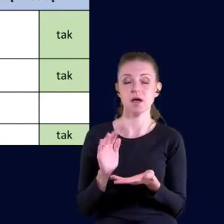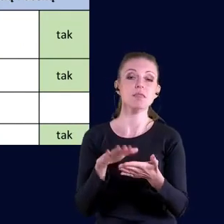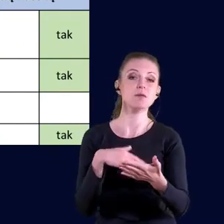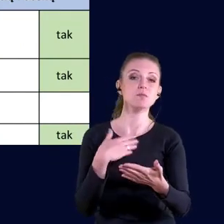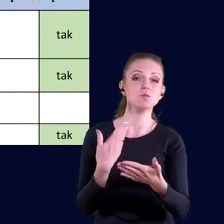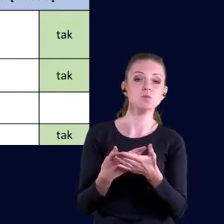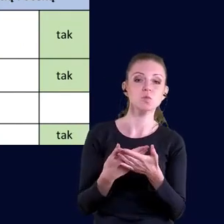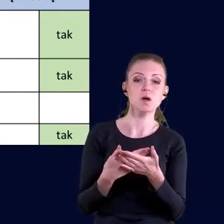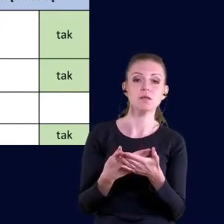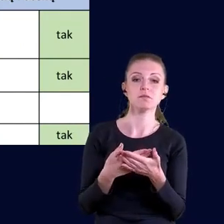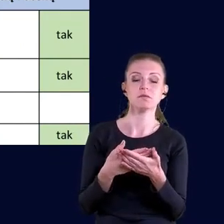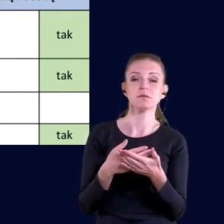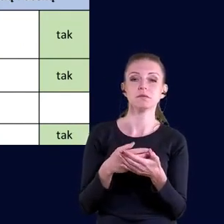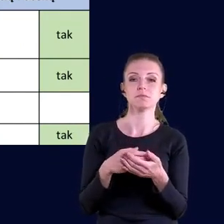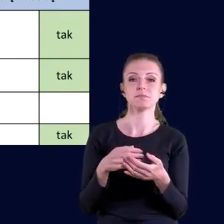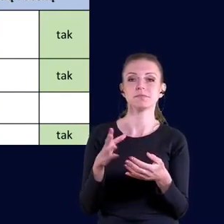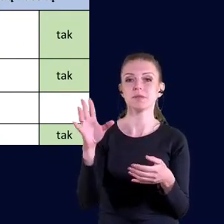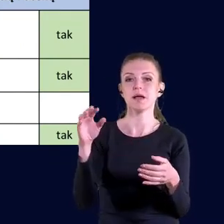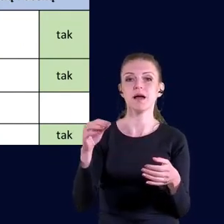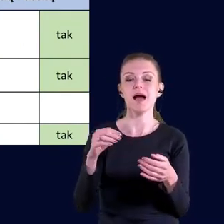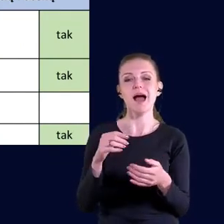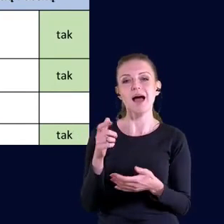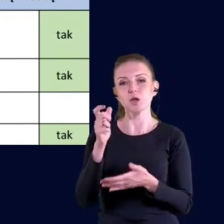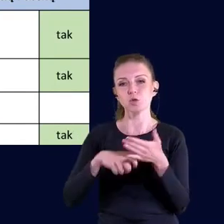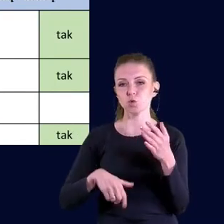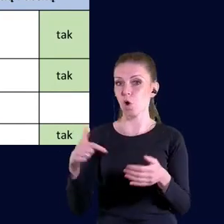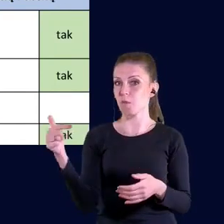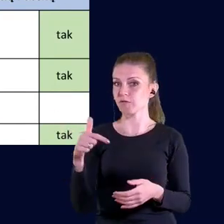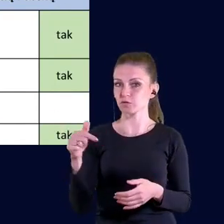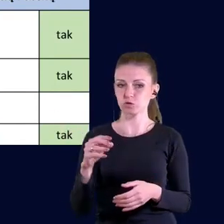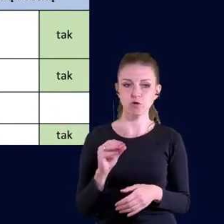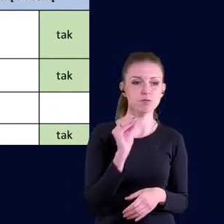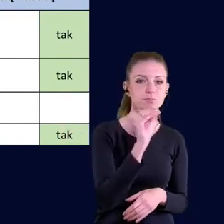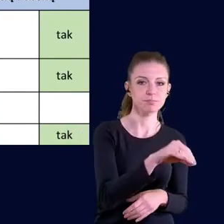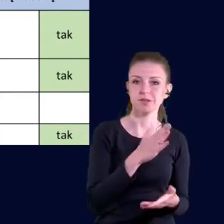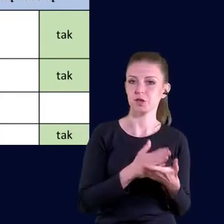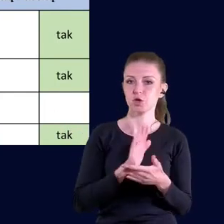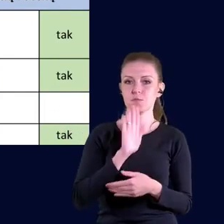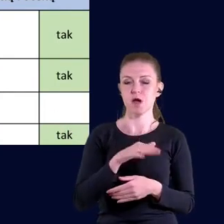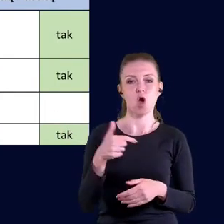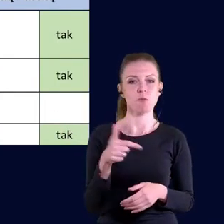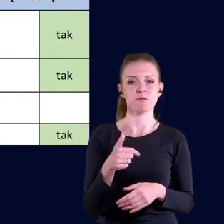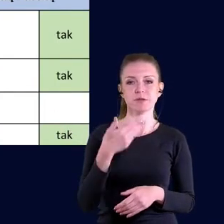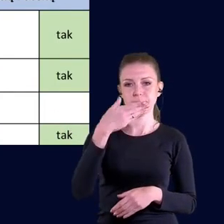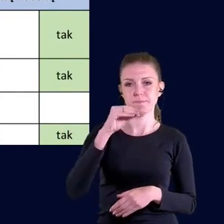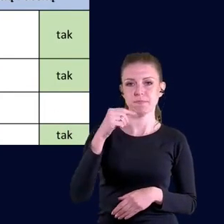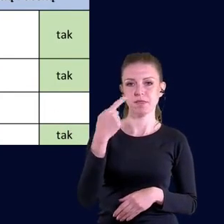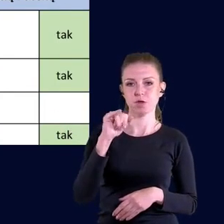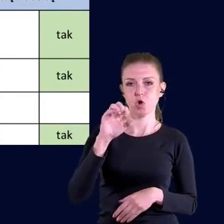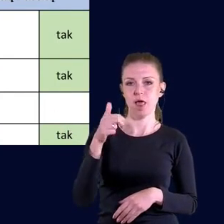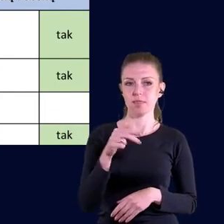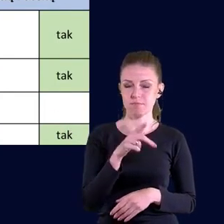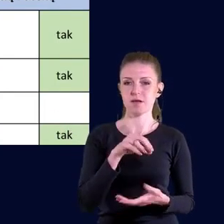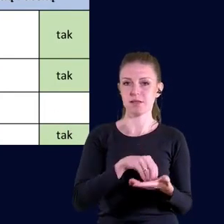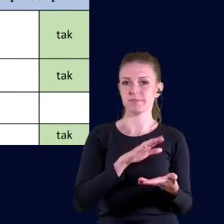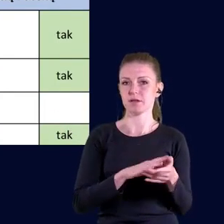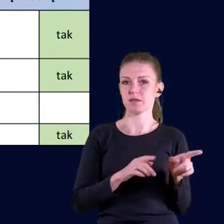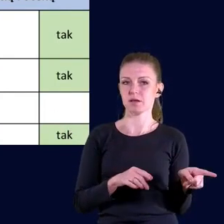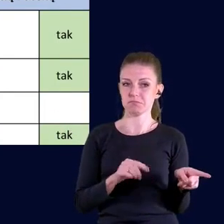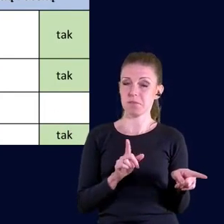deformowanie artykułów w repozytoriach jako obowiązkowe jest wpisane tylko w Mediolanie Fundacja pomoc